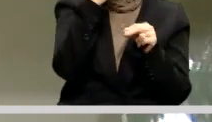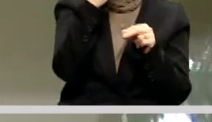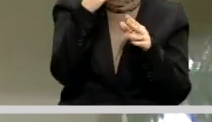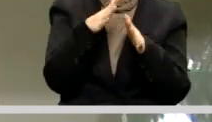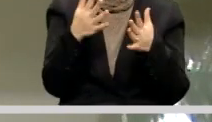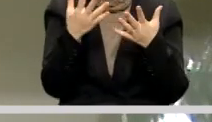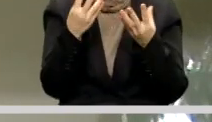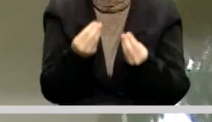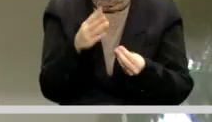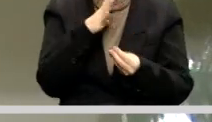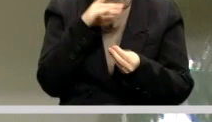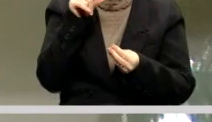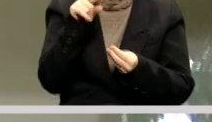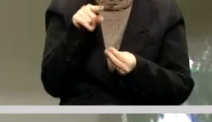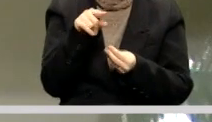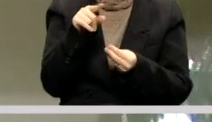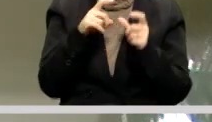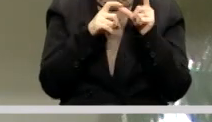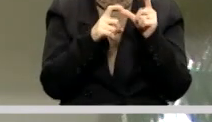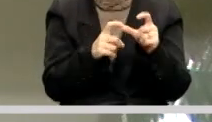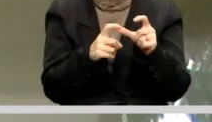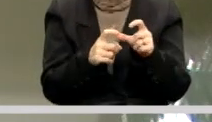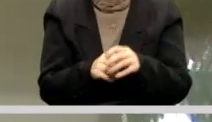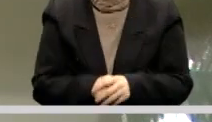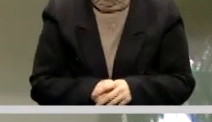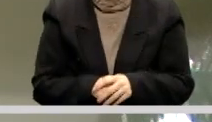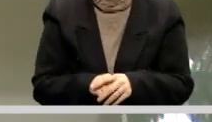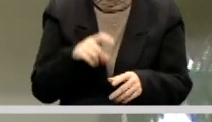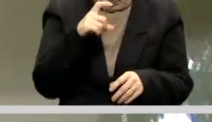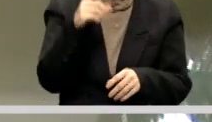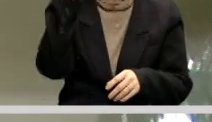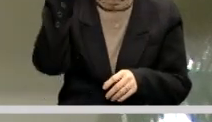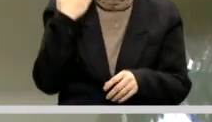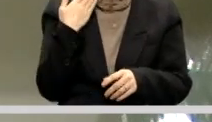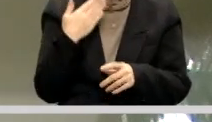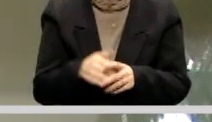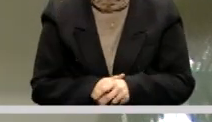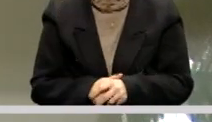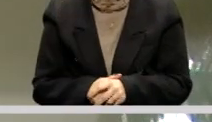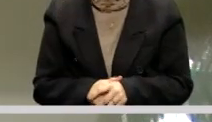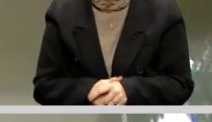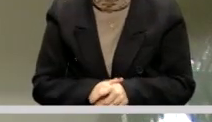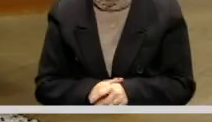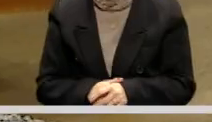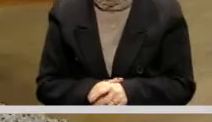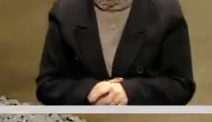alışkanlıklarımız nasılmış? Günde kaç saat uyuyormuşuz? Sorduk bakalım ne cevaplar almışız? Ardından biz buradayız. İkinci bölümümüzde devam edeceğiz.